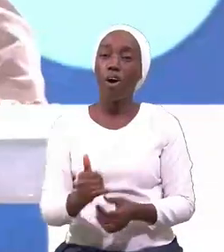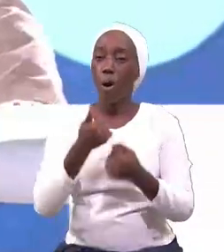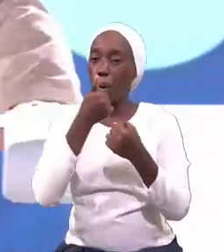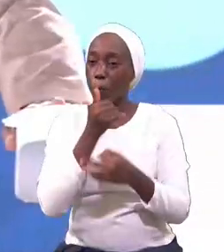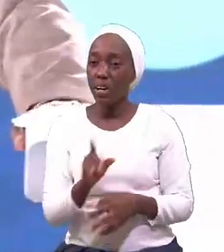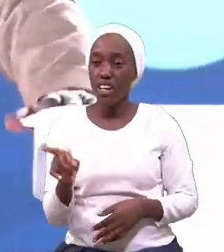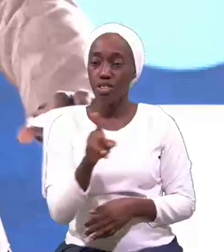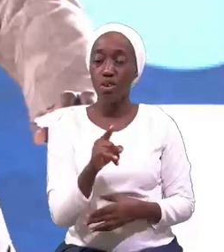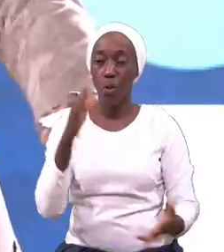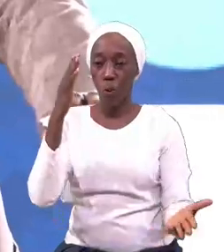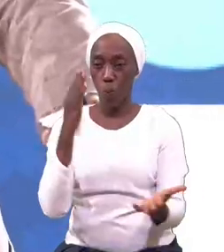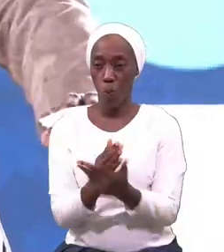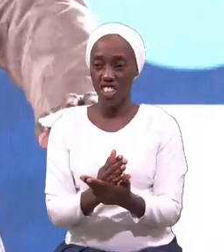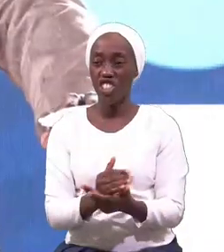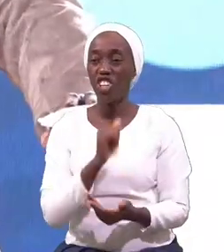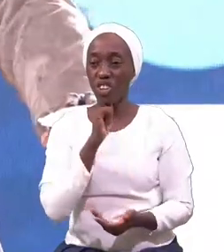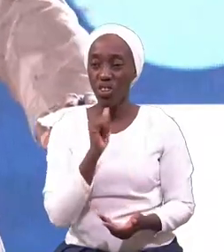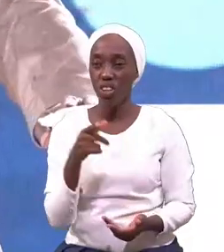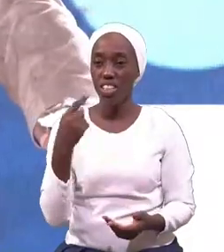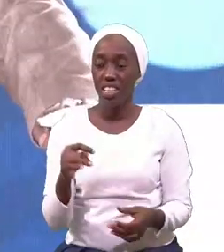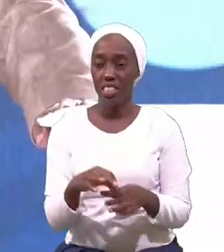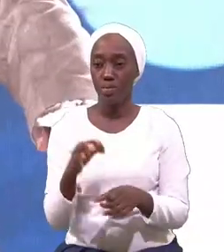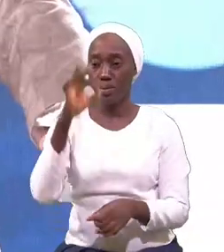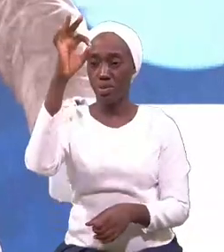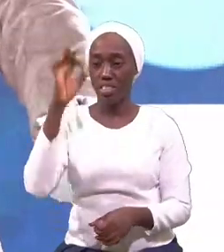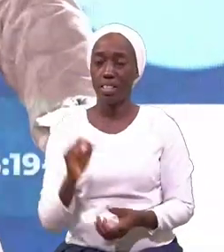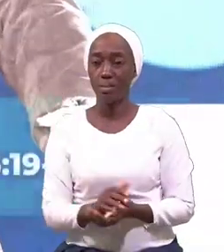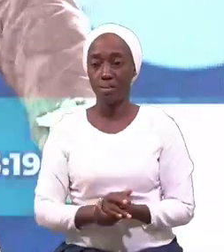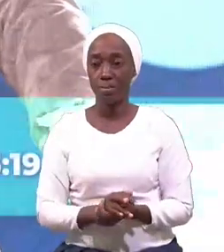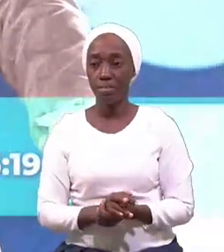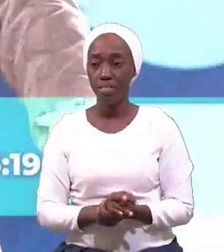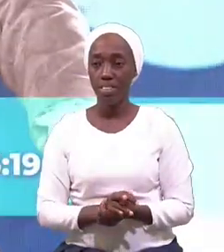Que Dieu vous bénisse. N'éteignez pas l'esprit.